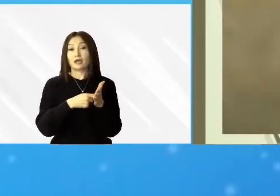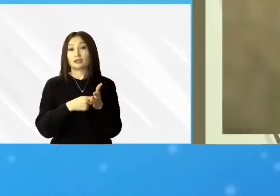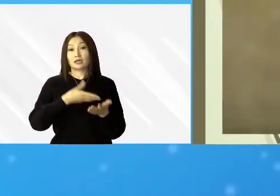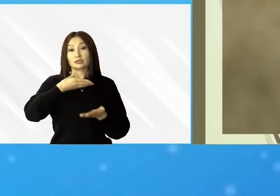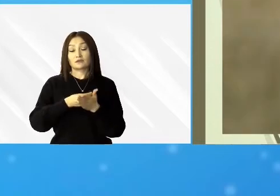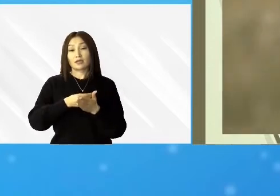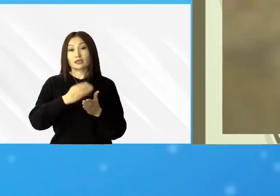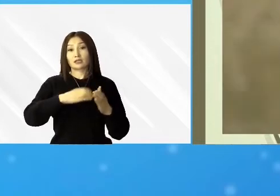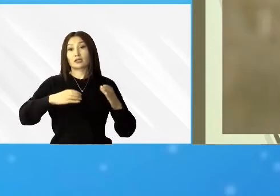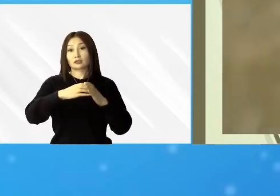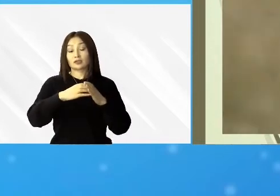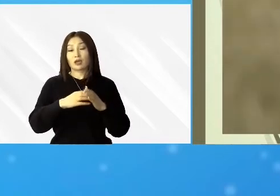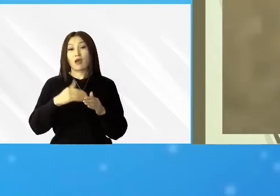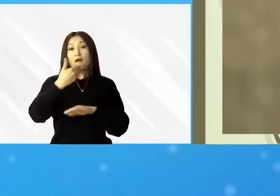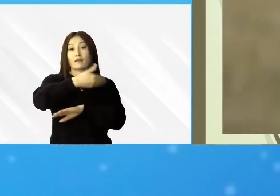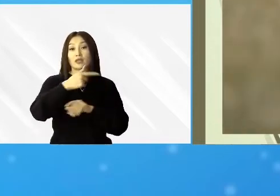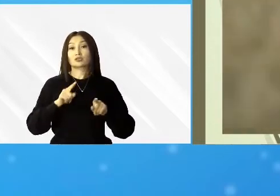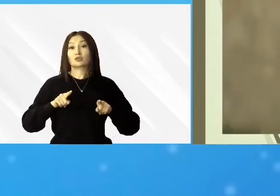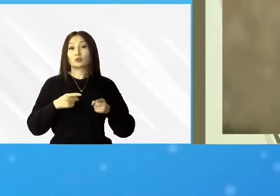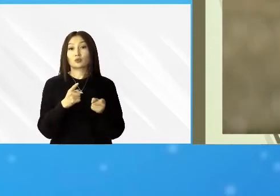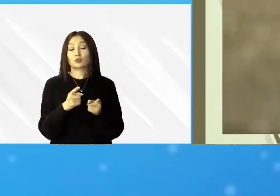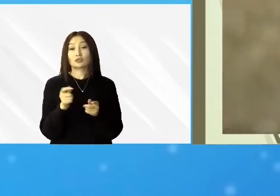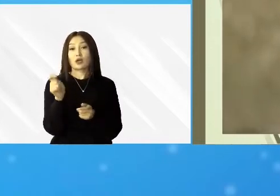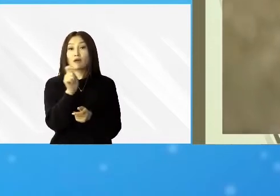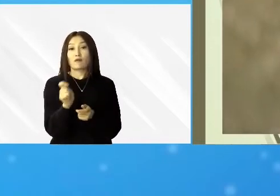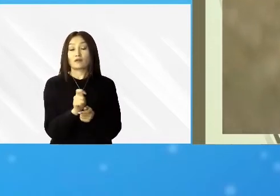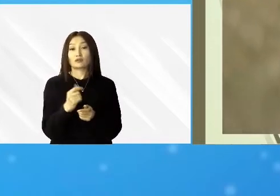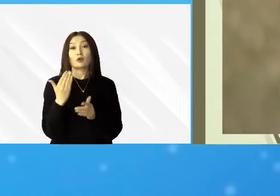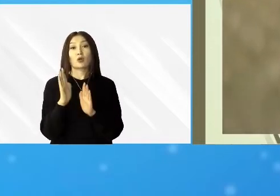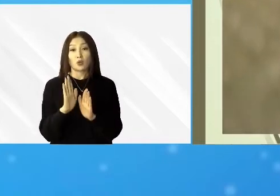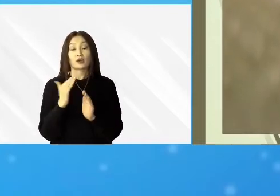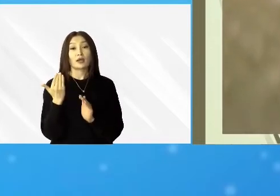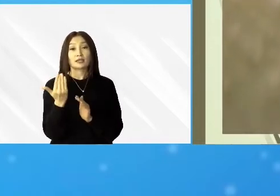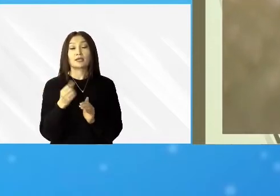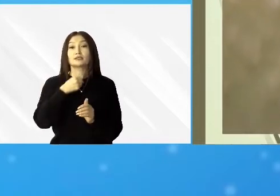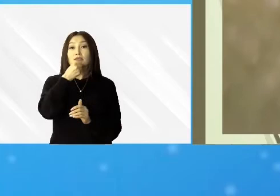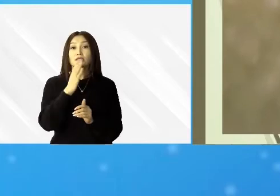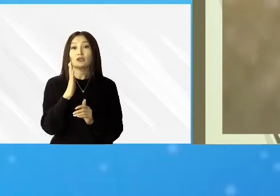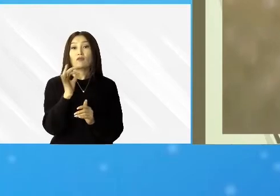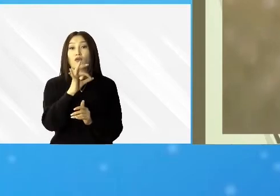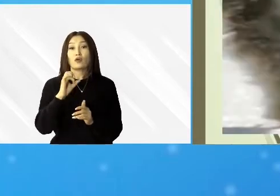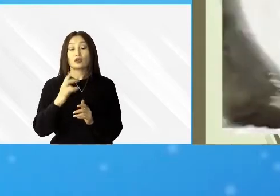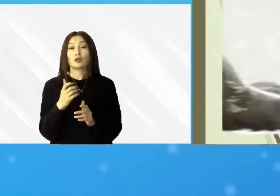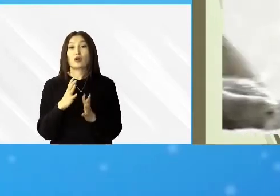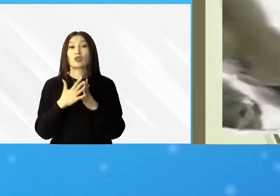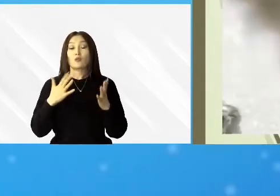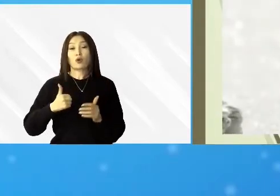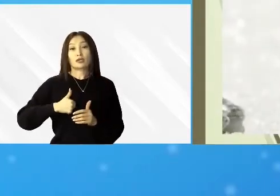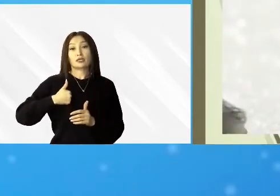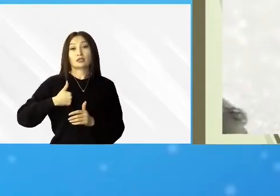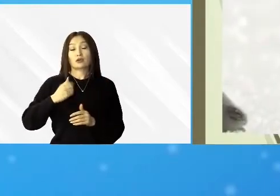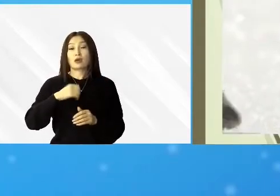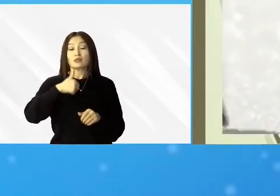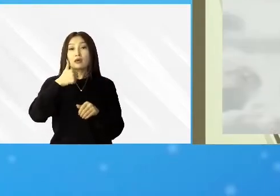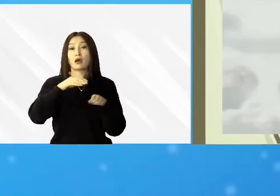сородичей. При внешней угрозе в бой вступают только воины. Старший воин, наиболее достойное животное, наравне